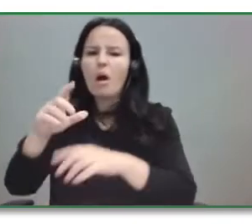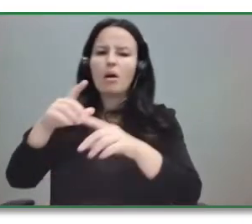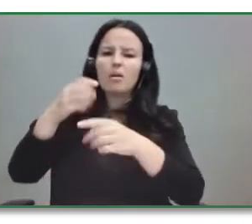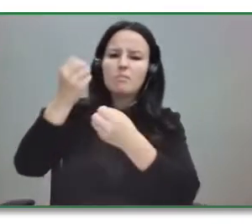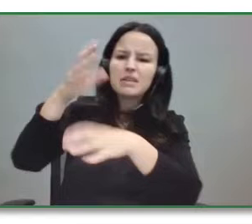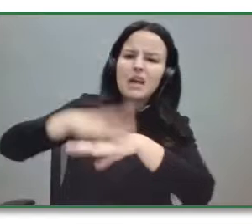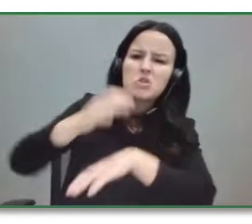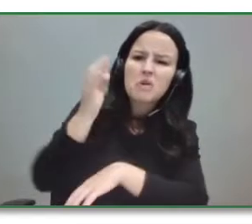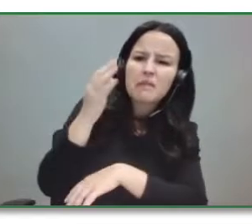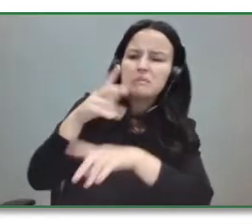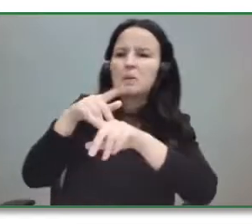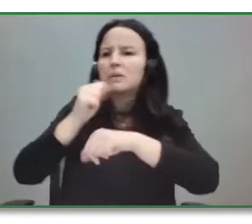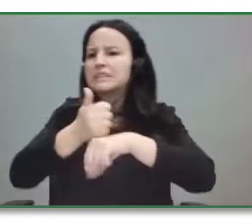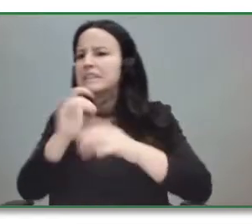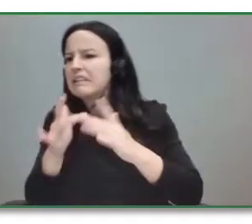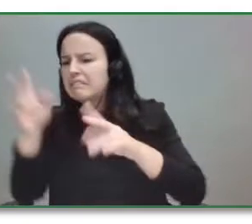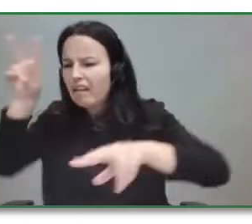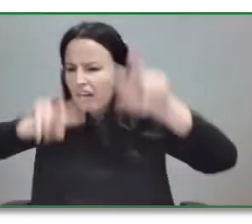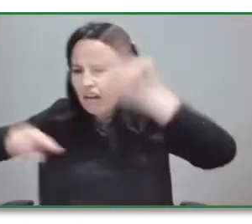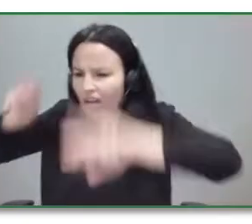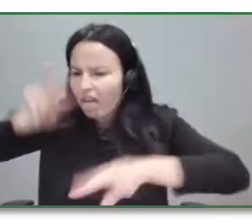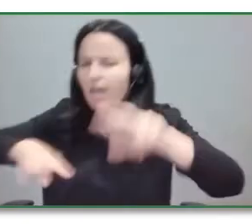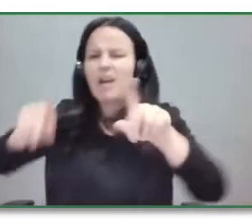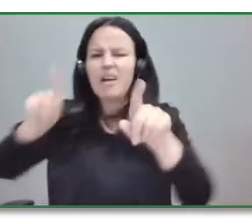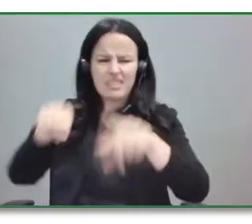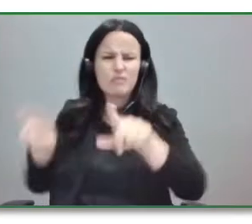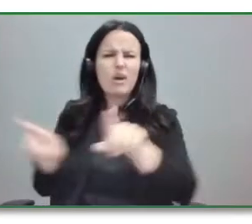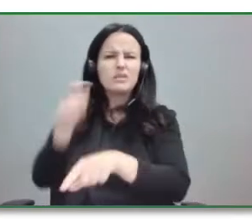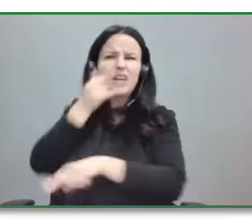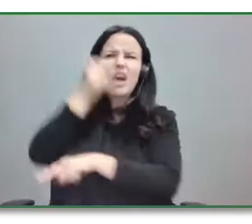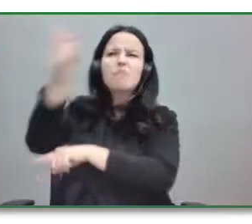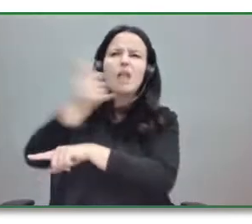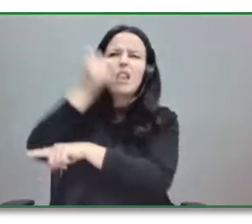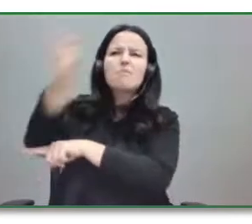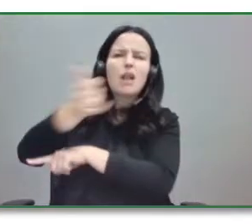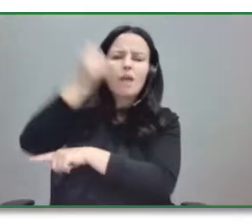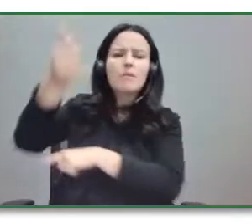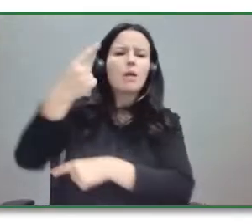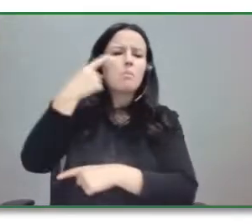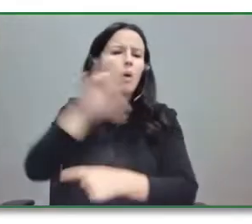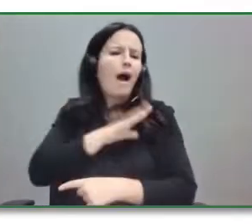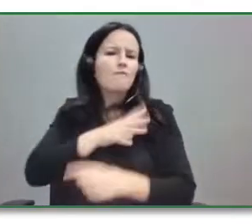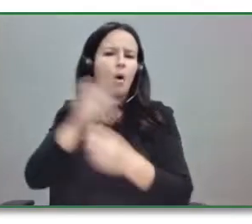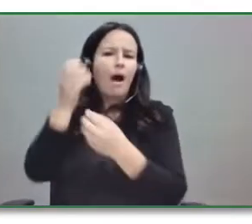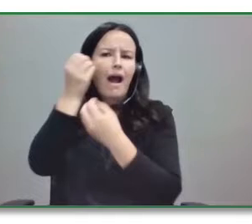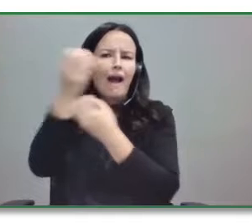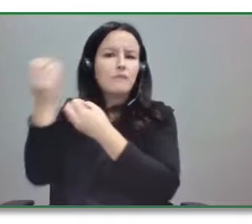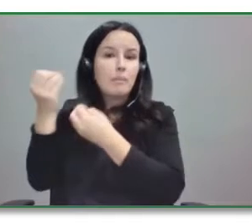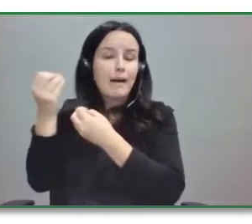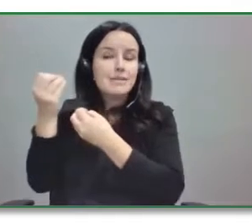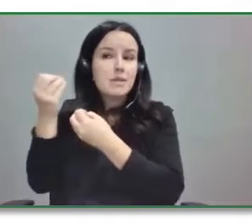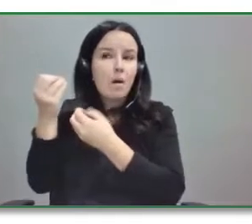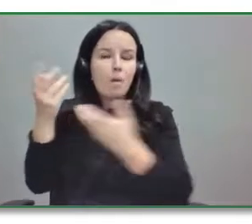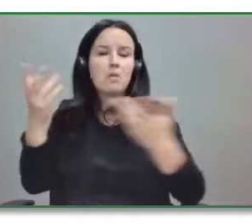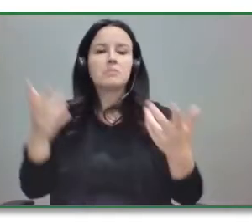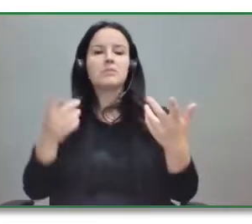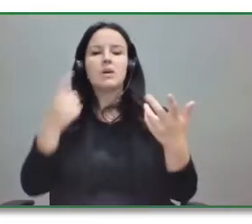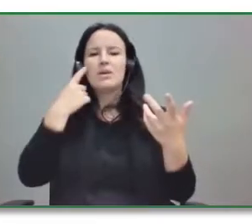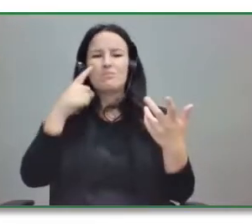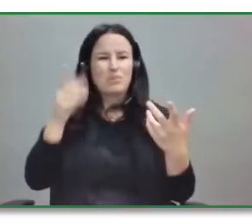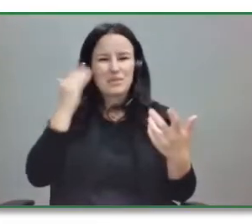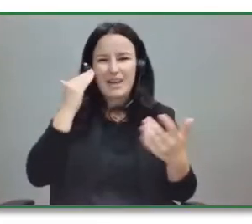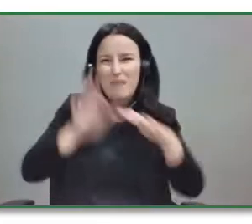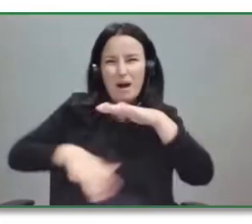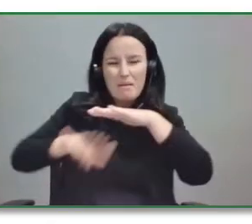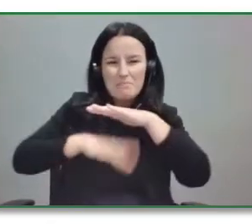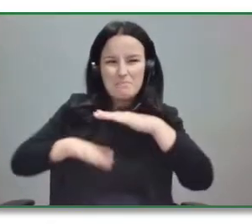sites web et même passer des appels téléphoniques si on peut trouver un numéro pour savoir ce que ces personnes